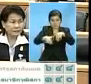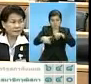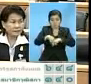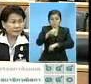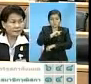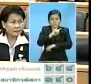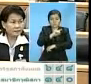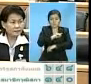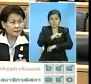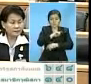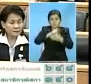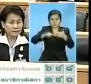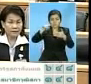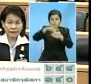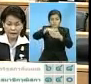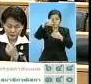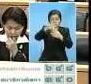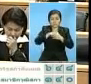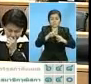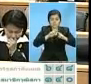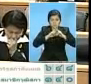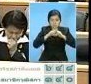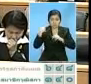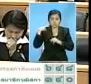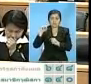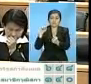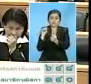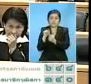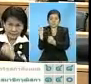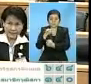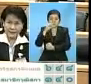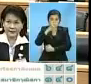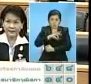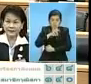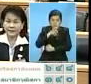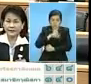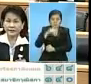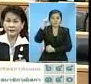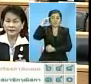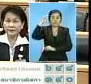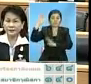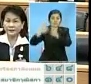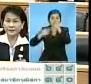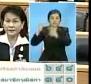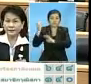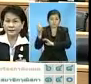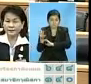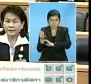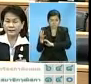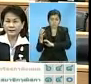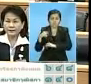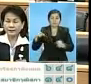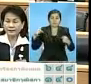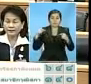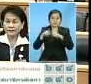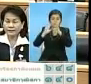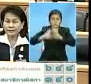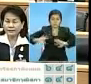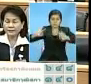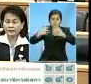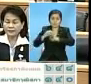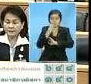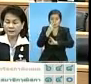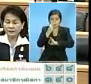ประโยชน์คืออะไรครับเขาก็จะมีความรู้สึกมีจิตวิญญาณของความเป็นประชาธิปไตยเขาจะให้ความสำคัญต่ออำนาจประชาช